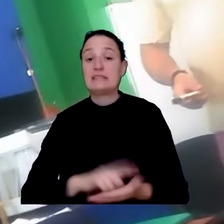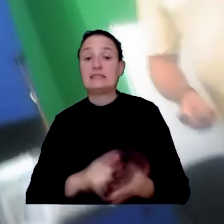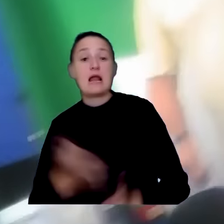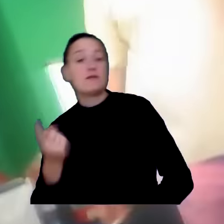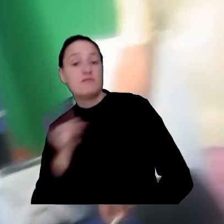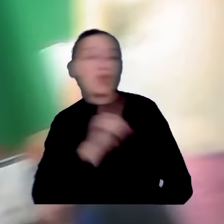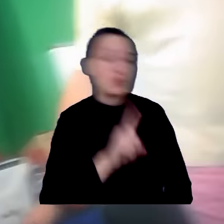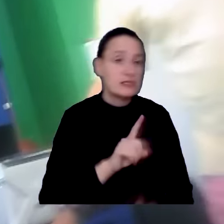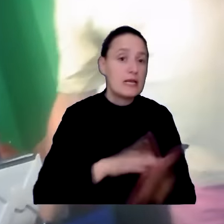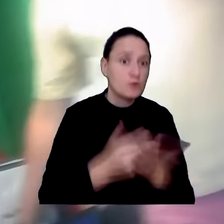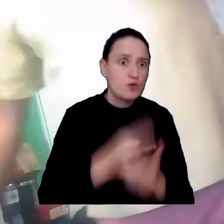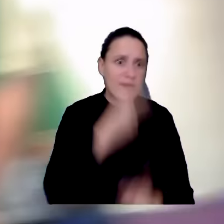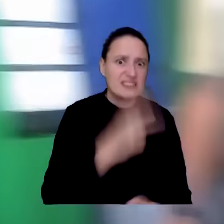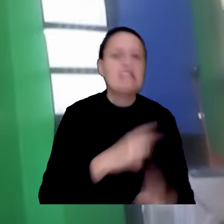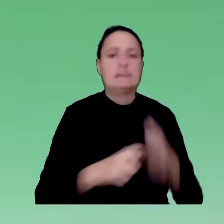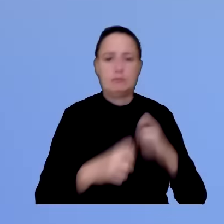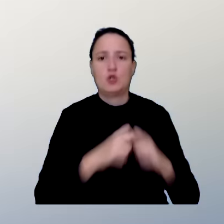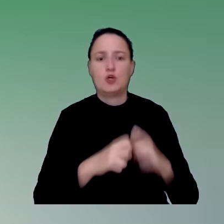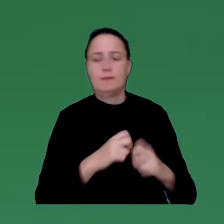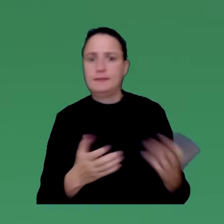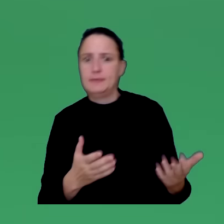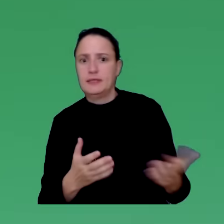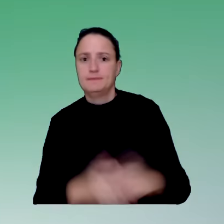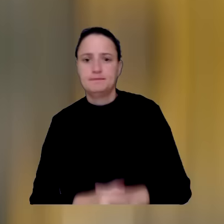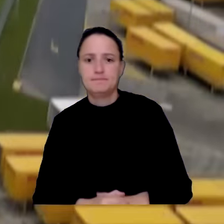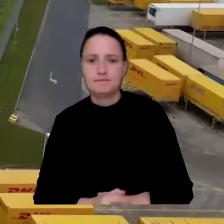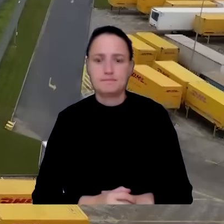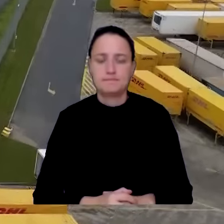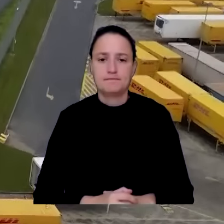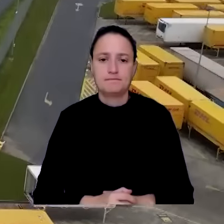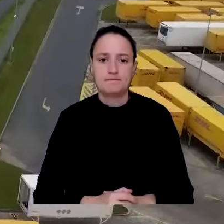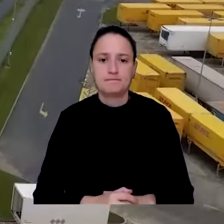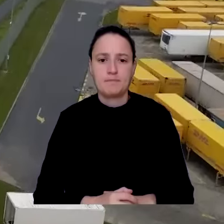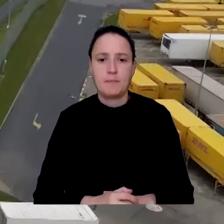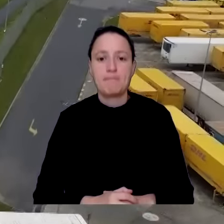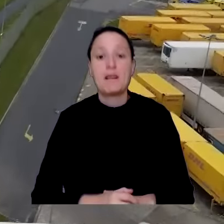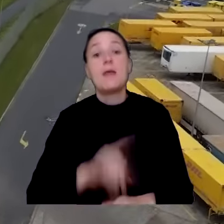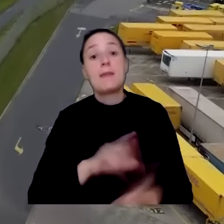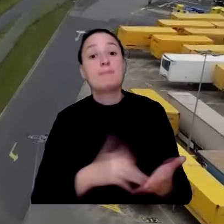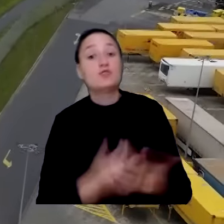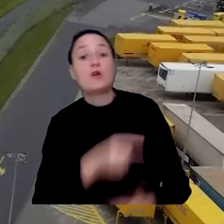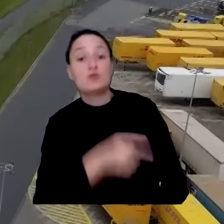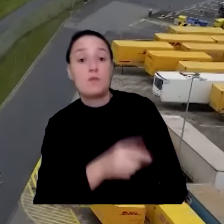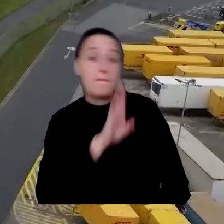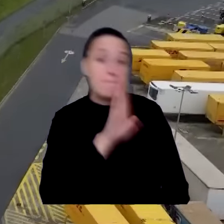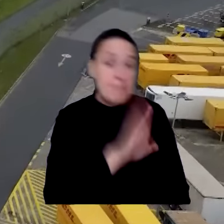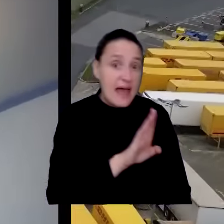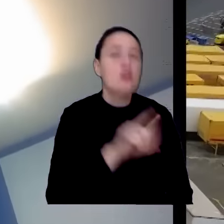czas i na przykład widzę, że jest problem. To znaczy, że to jest E, to jest ZWT, tak. Okej?